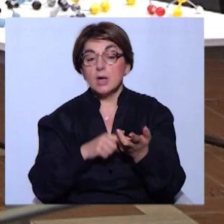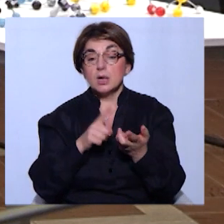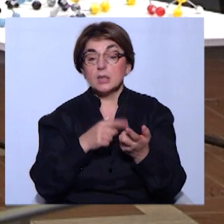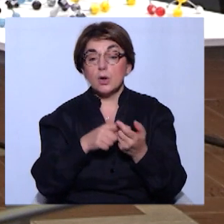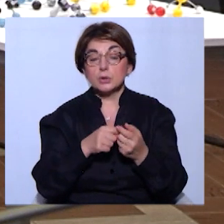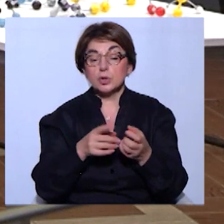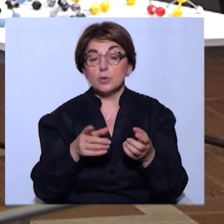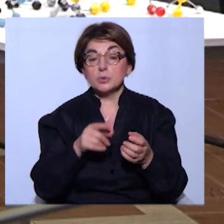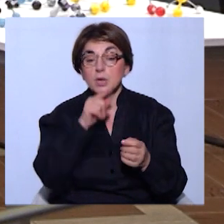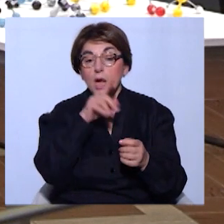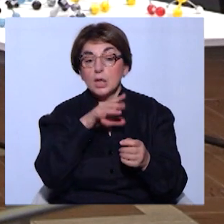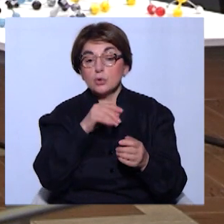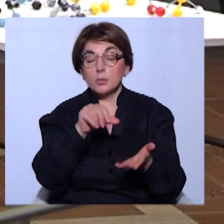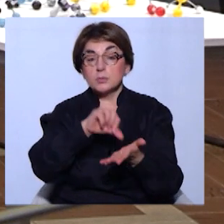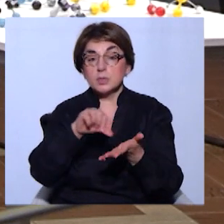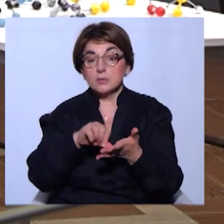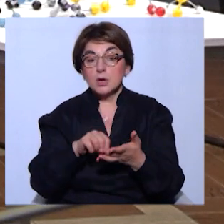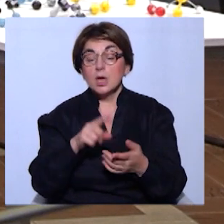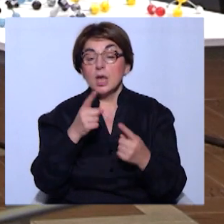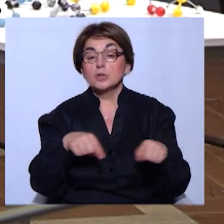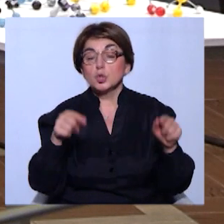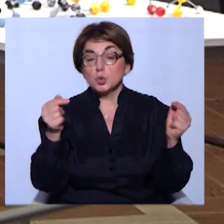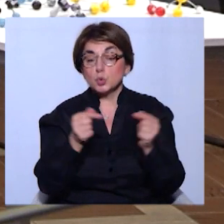წარმოიქმნება ელექტრული განმუხტვის, ასევე ელჭექის დროს,